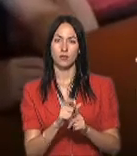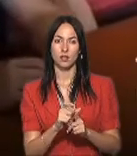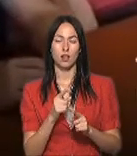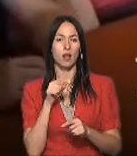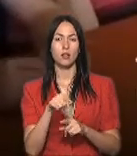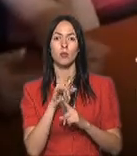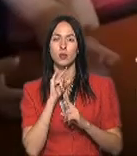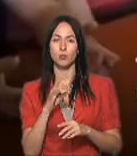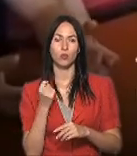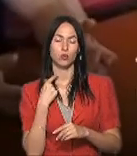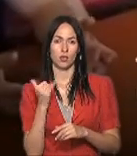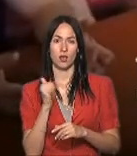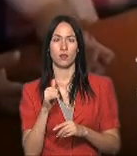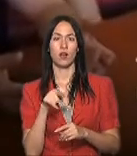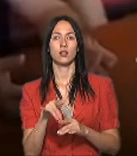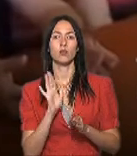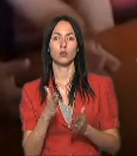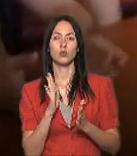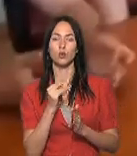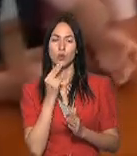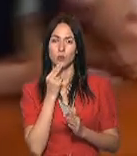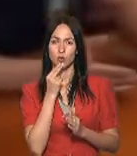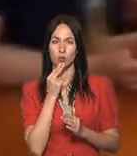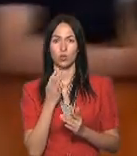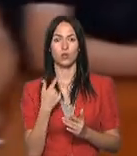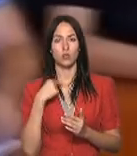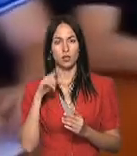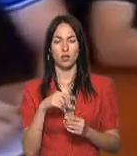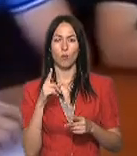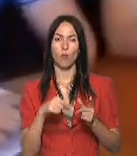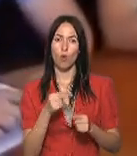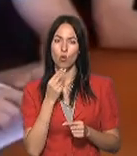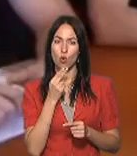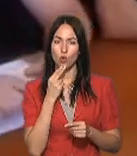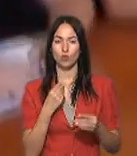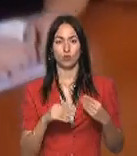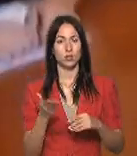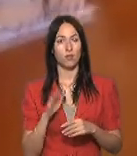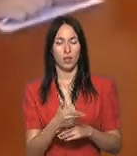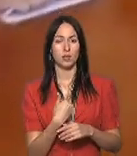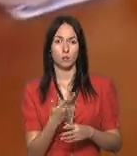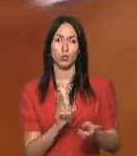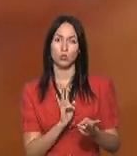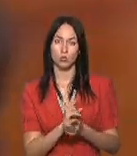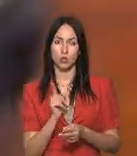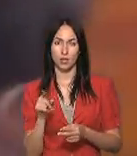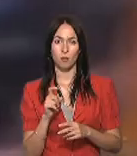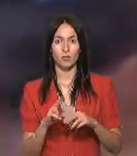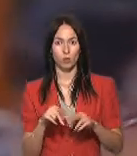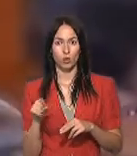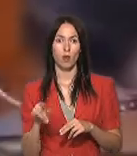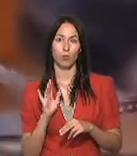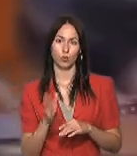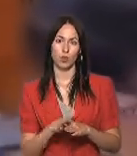Тут немає жодних наливайок, там будуть тільки продукти, наскільки я знаю, молочні, одяг. Давайте ми зустрінемося там з забудовником, там